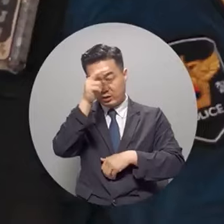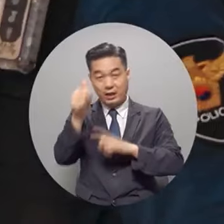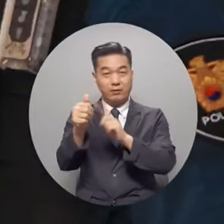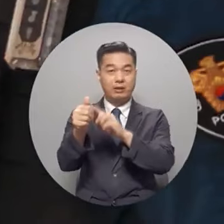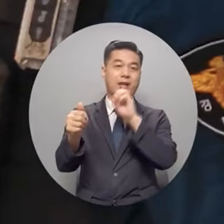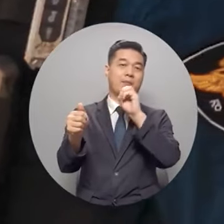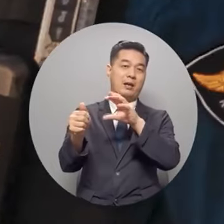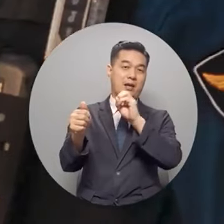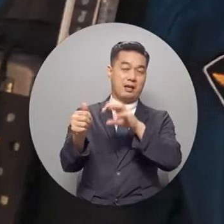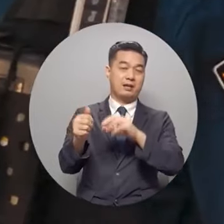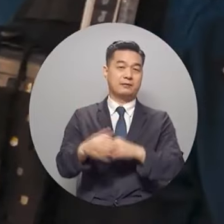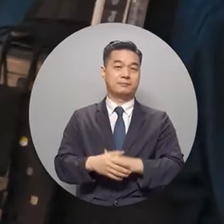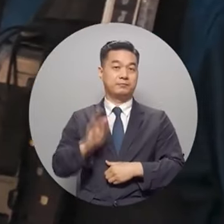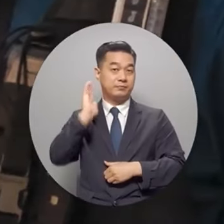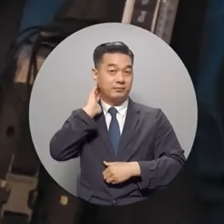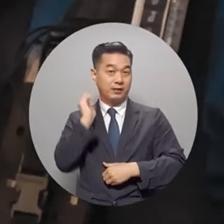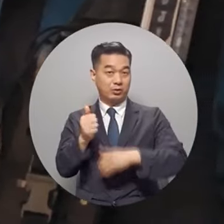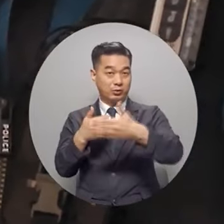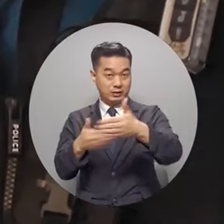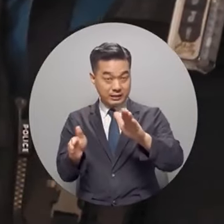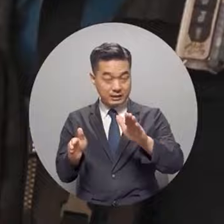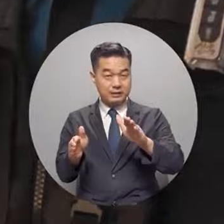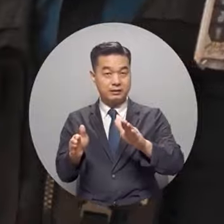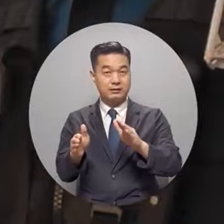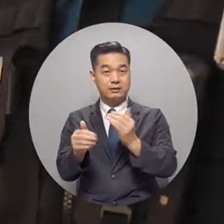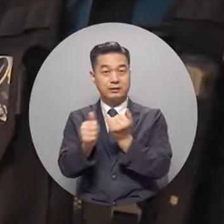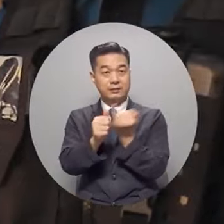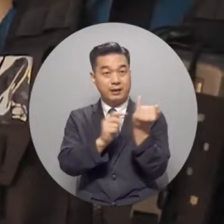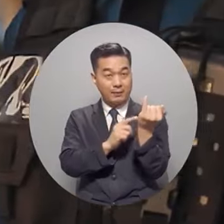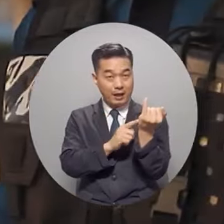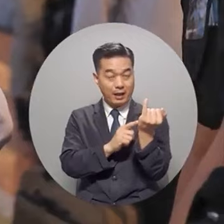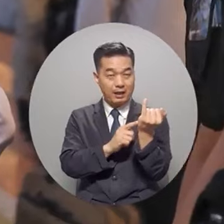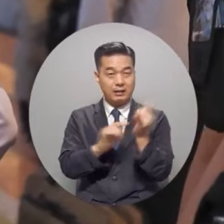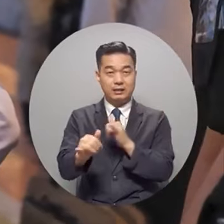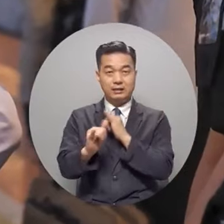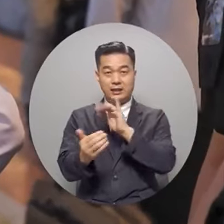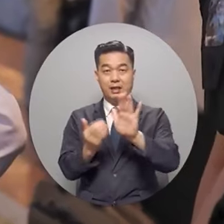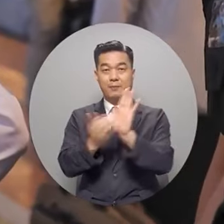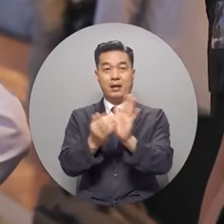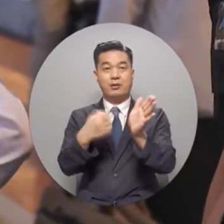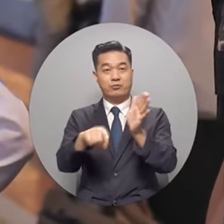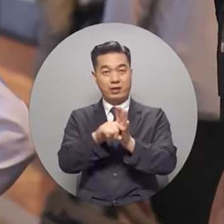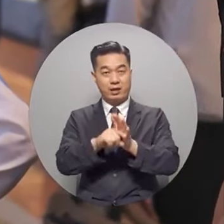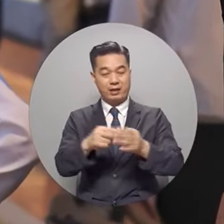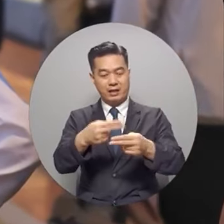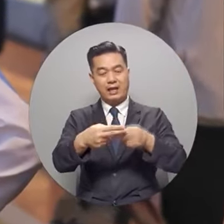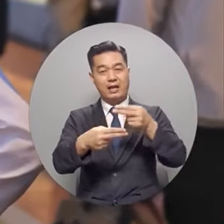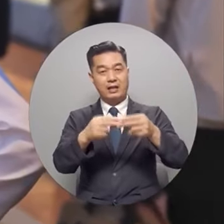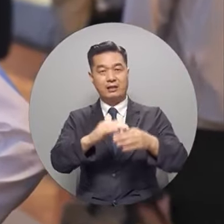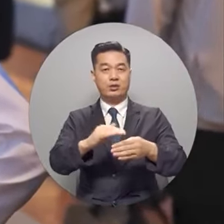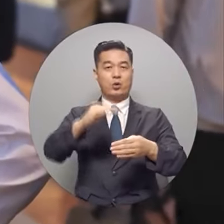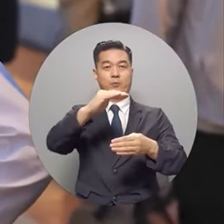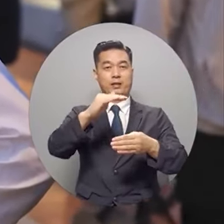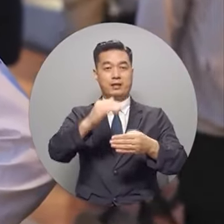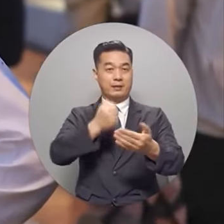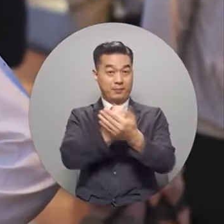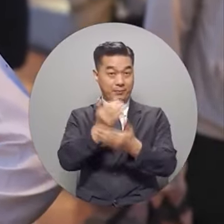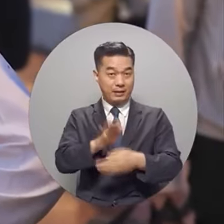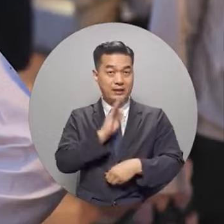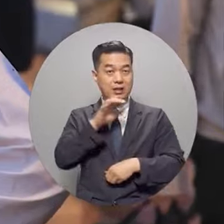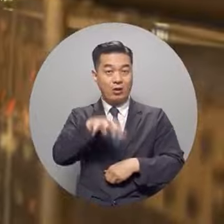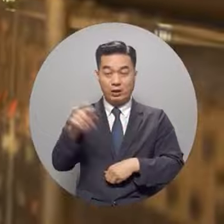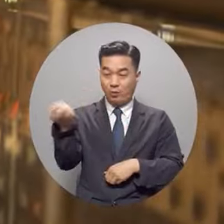이야기합니다 대통령실은 김여사가이 자리에서 자살 예방을 위해 난간을 높이는 등 조치를 했지만 현장에